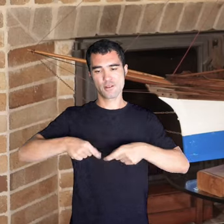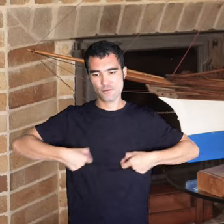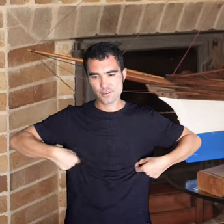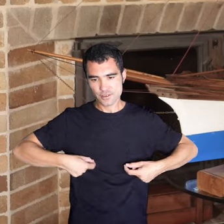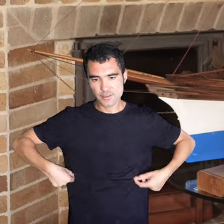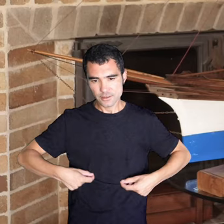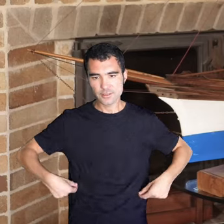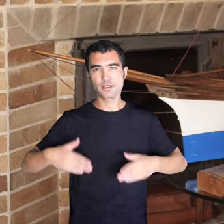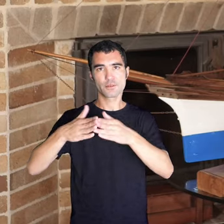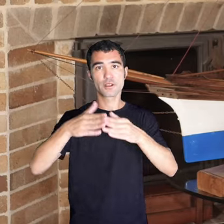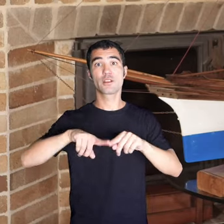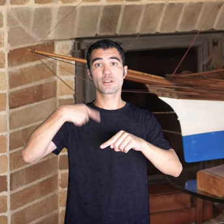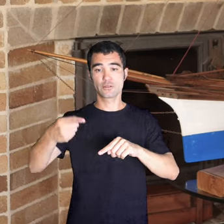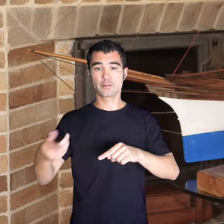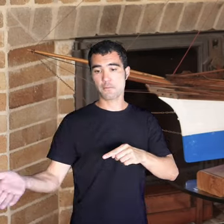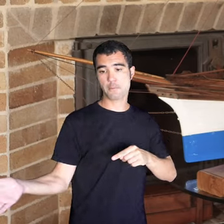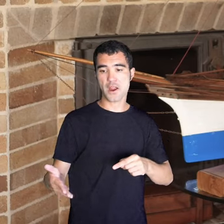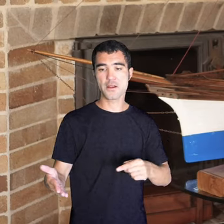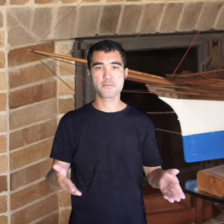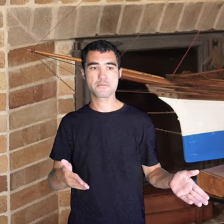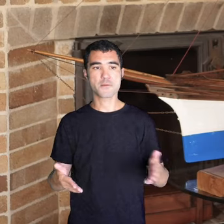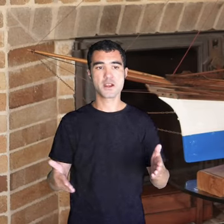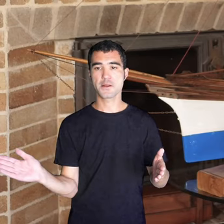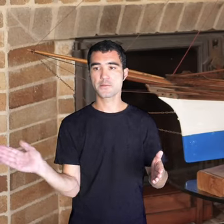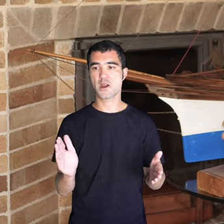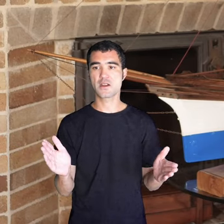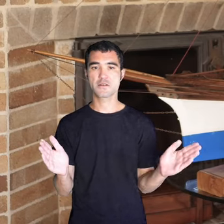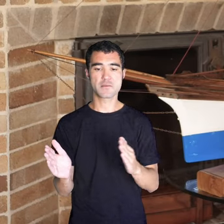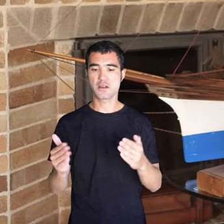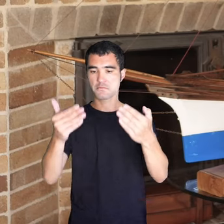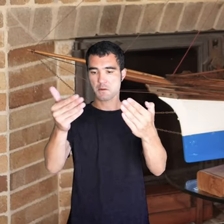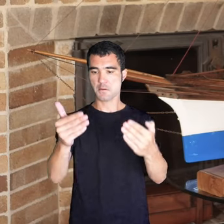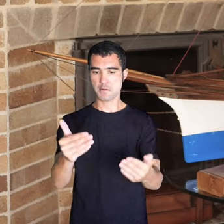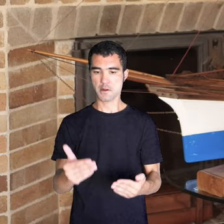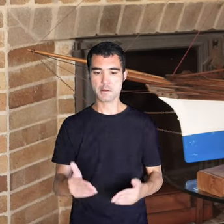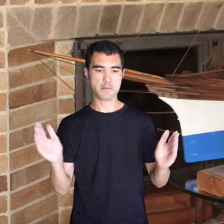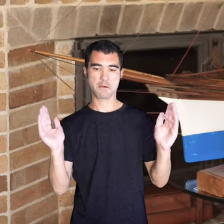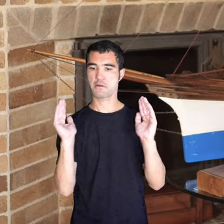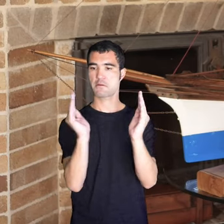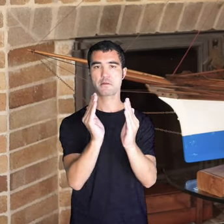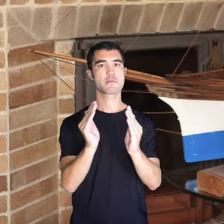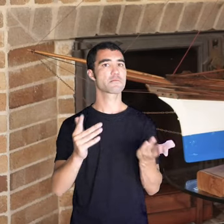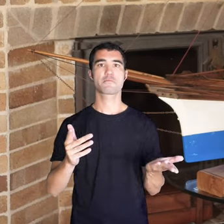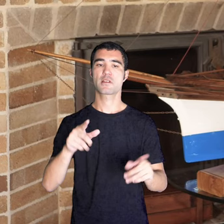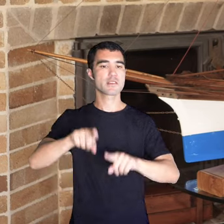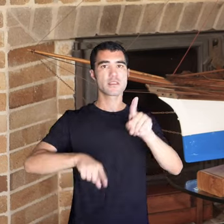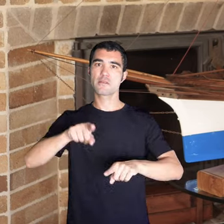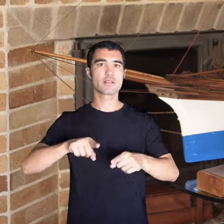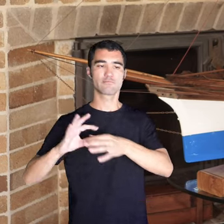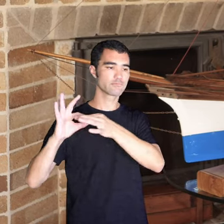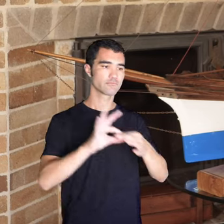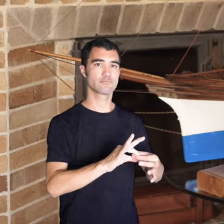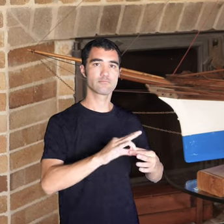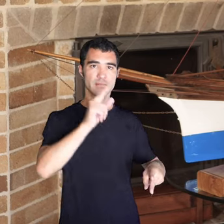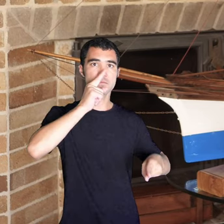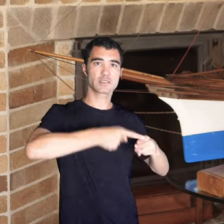mestir. Una vegada així, després els ensemblaven i els anaven col·locant de manera que segons el plano la